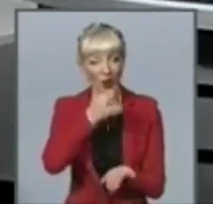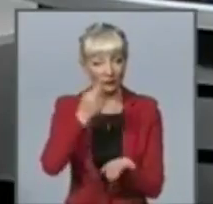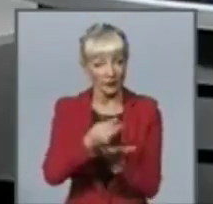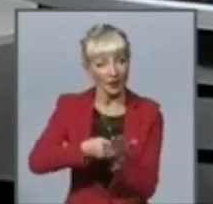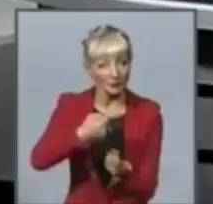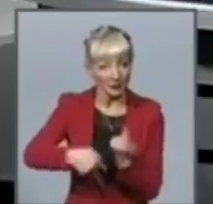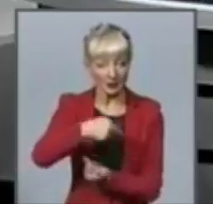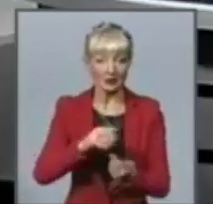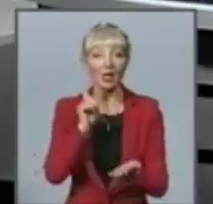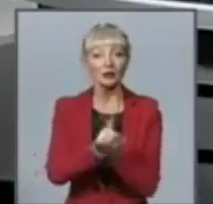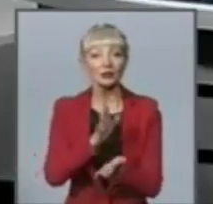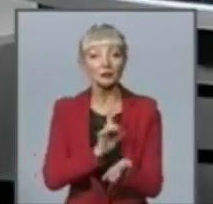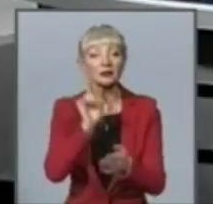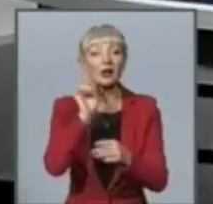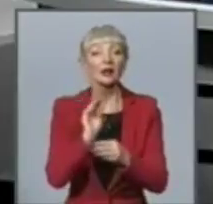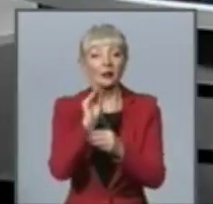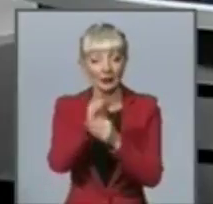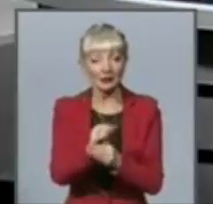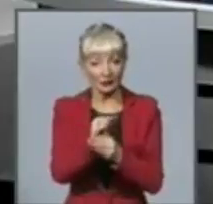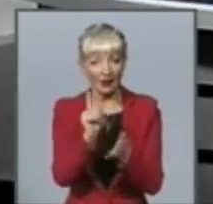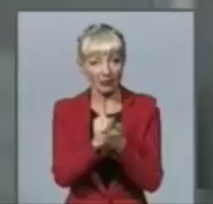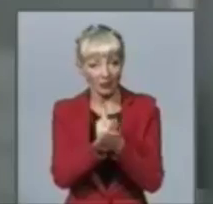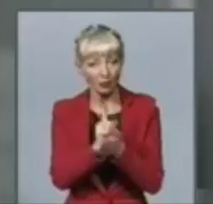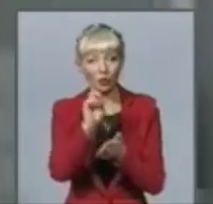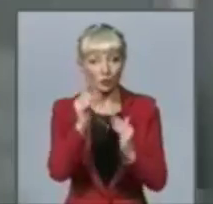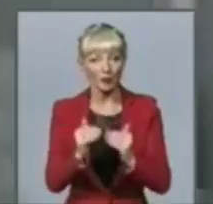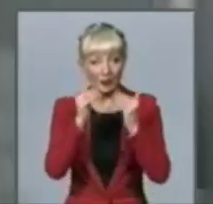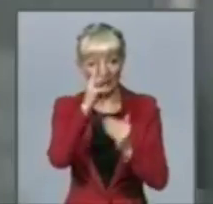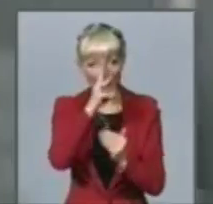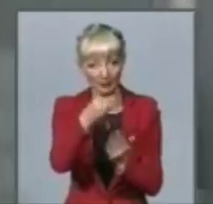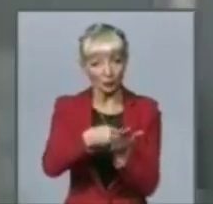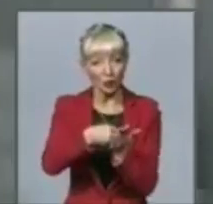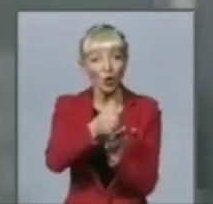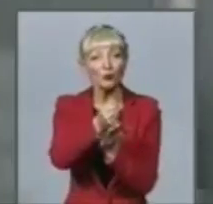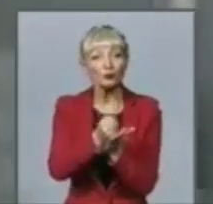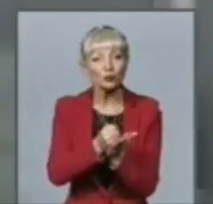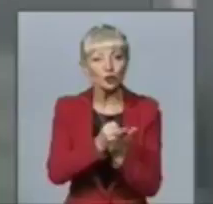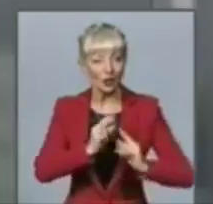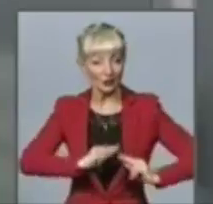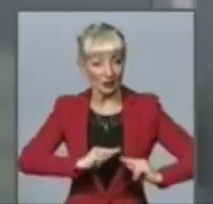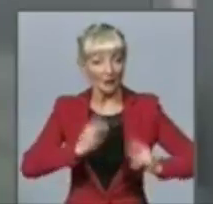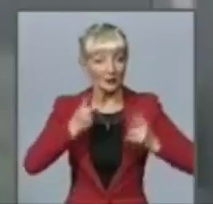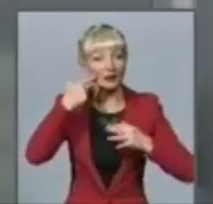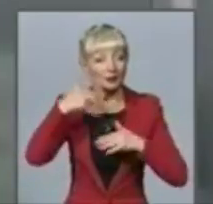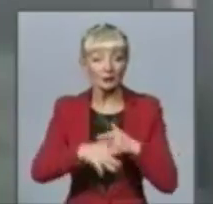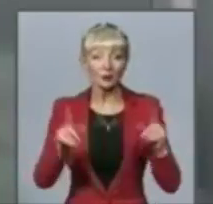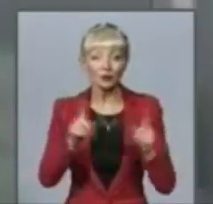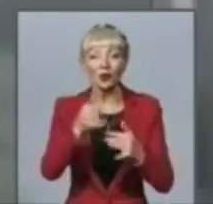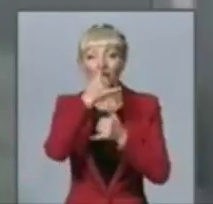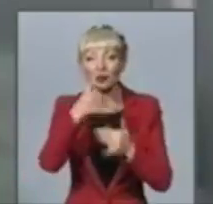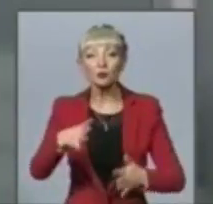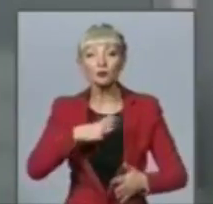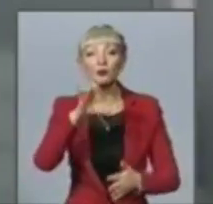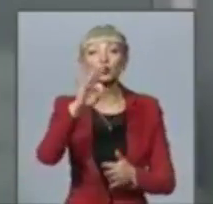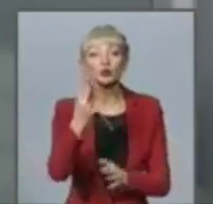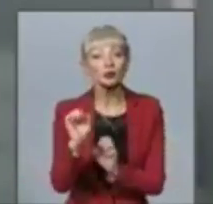бути додаткові видатки в державному бюджеті для того, щоб підняти заробітну платню бюджетникам, бо треба розуміти дуже просту річ, що не може бути